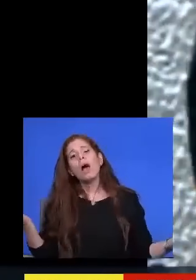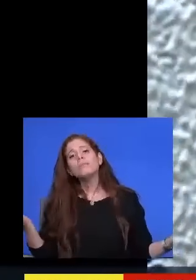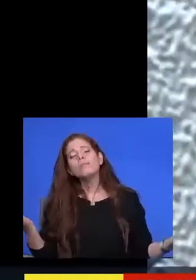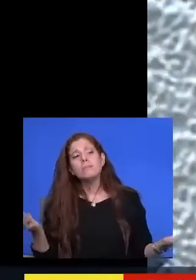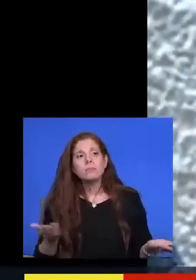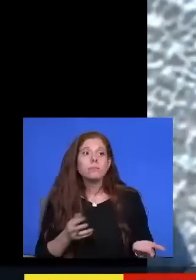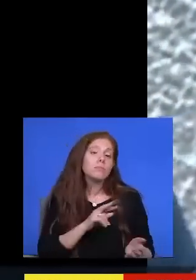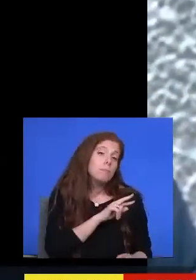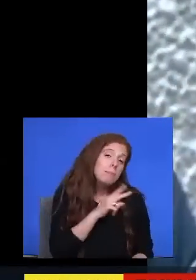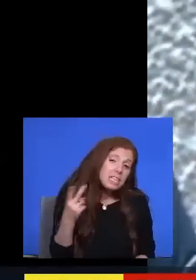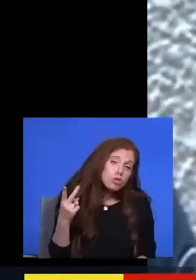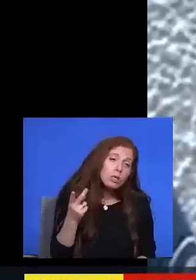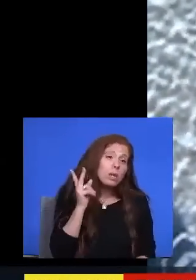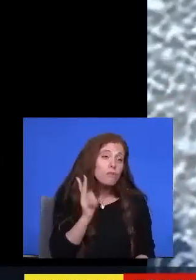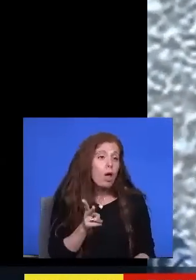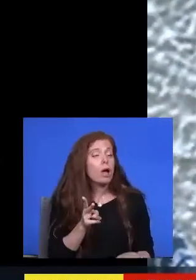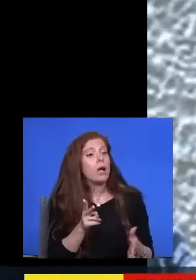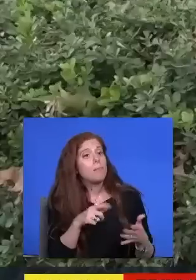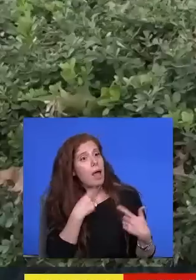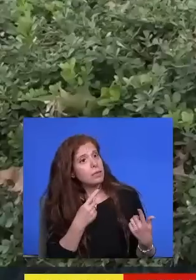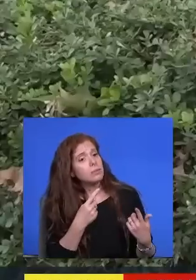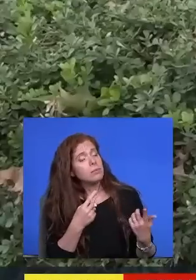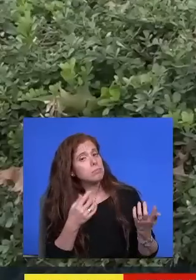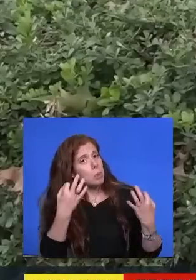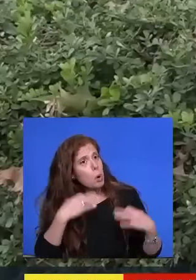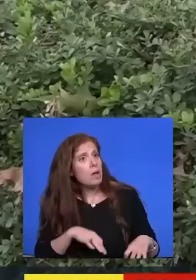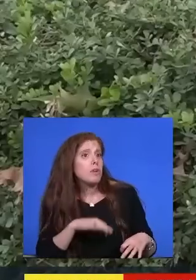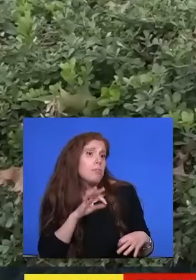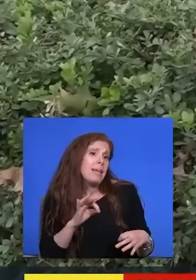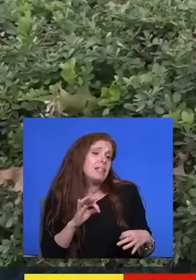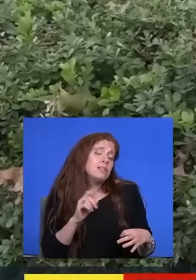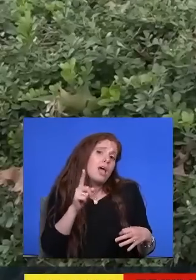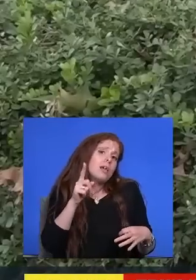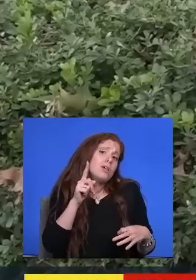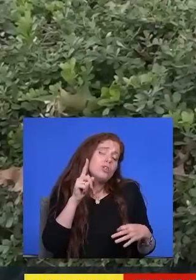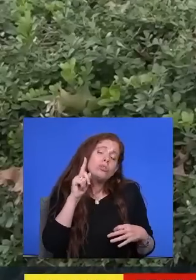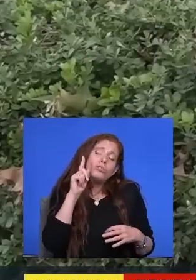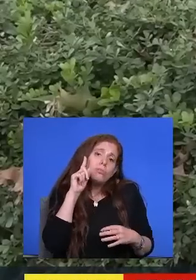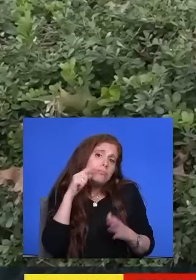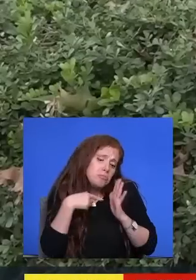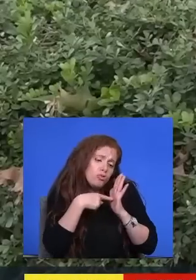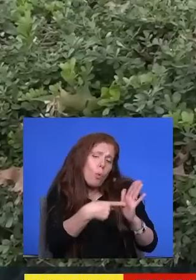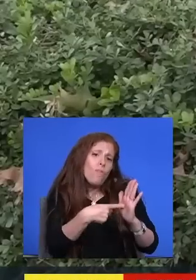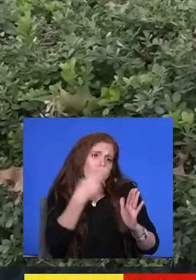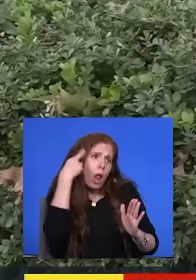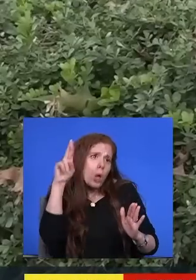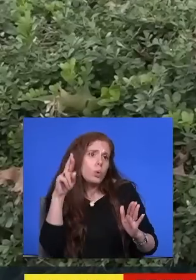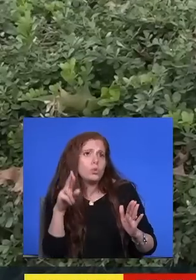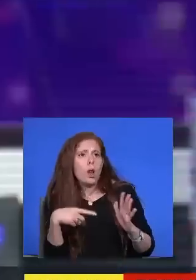שני, אפשר גם לדרוש לשבח, ובאיזשהו מקום זה שיקוף של הרעיון של פומביות הדיון בצורה מאוד